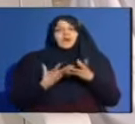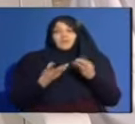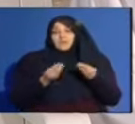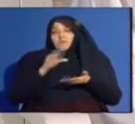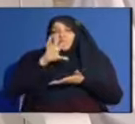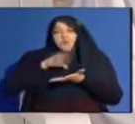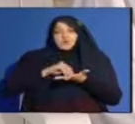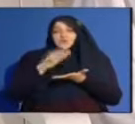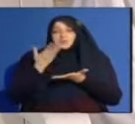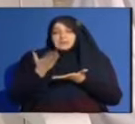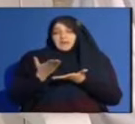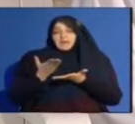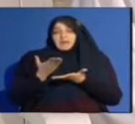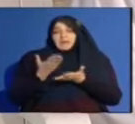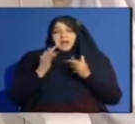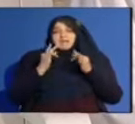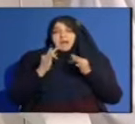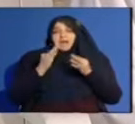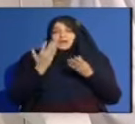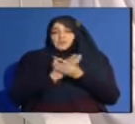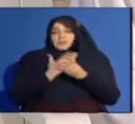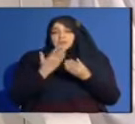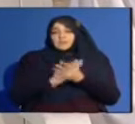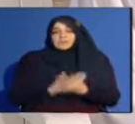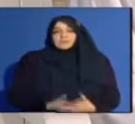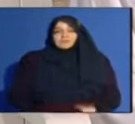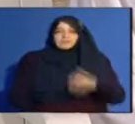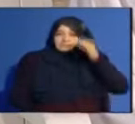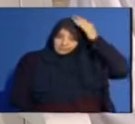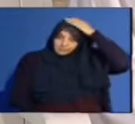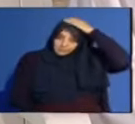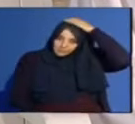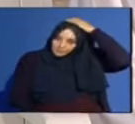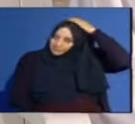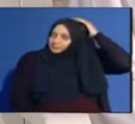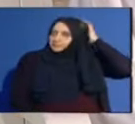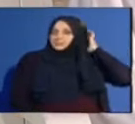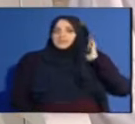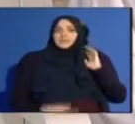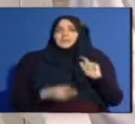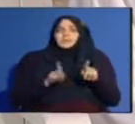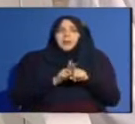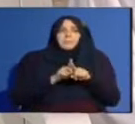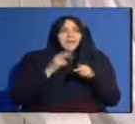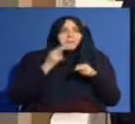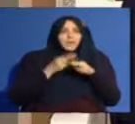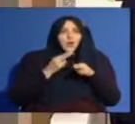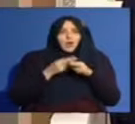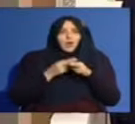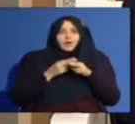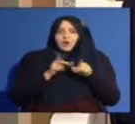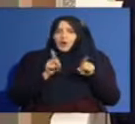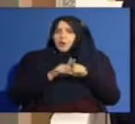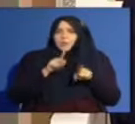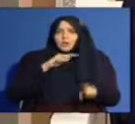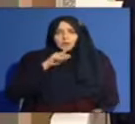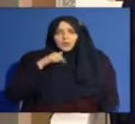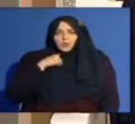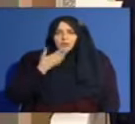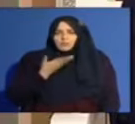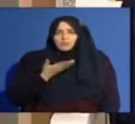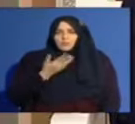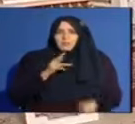من القضايا في هذا الشأن، يعني والكثير منهم يحملون أسماء كأسمائنا،